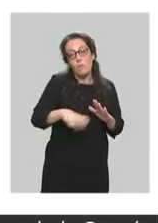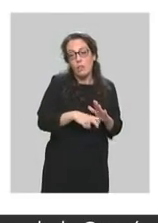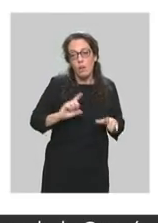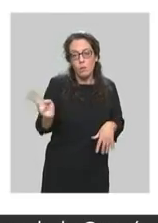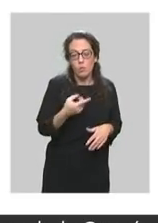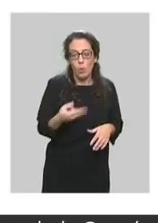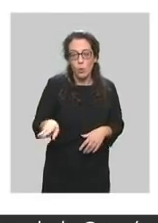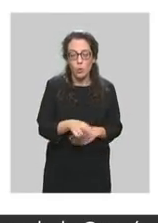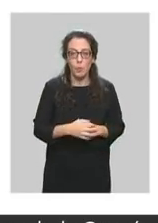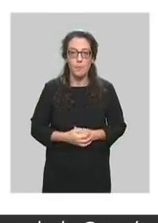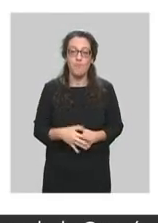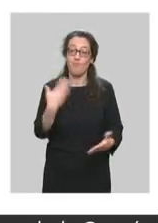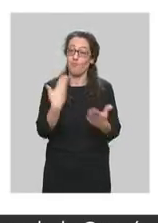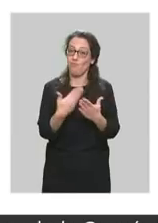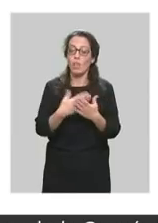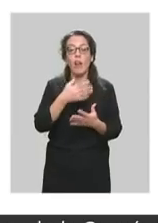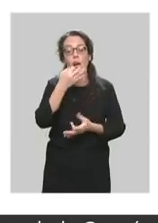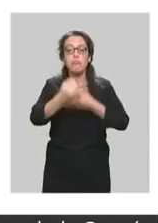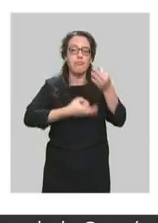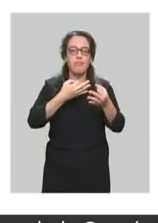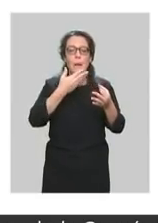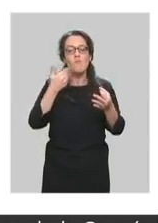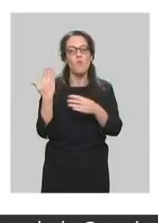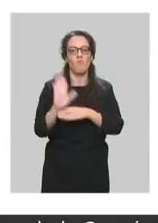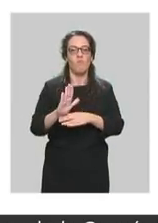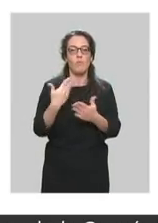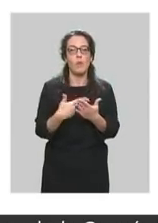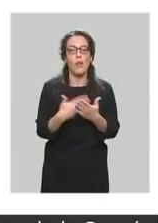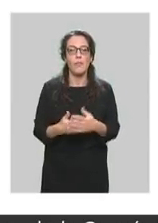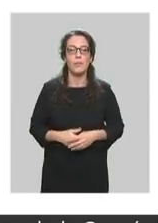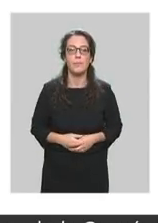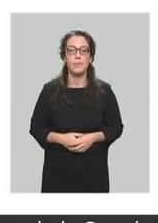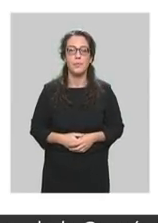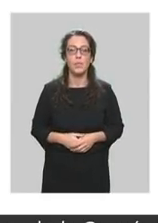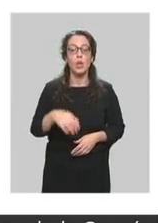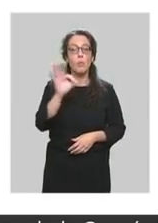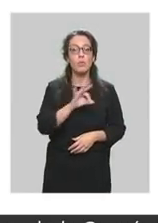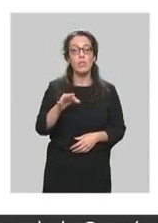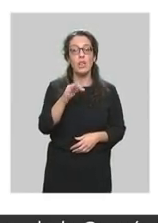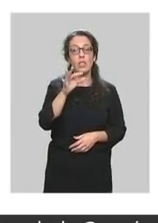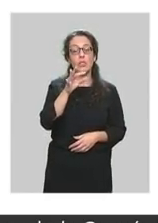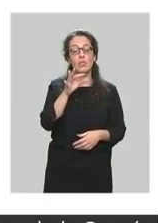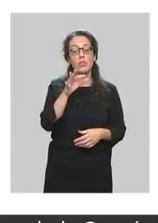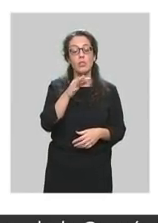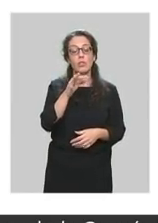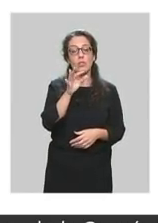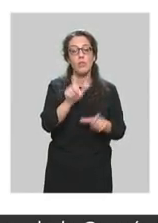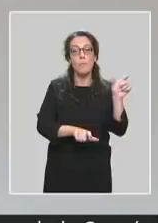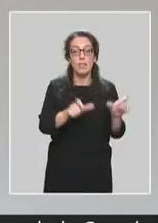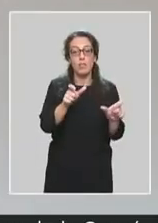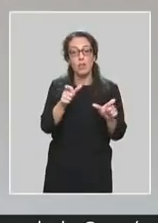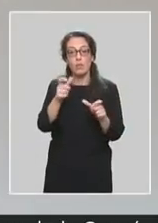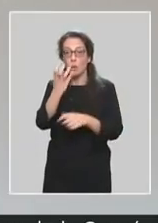mots, des faits et des preuves. La part de Français en réanimation, selon qu'ils soient vaccinés ou non